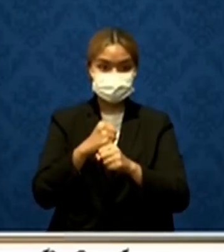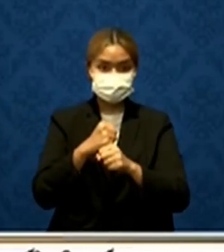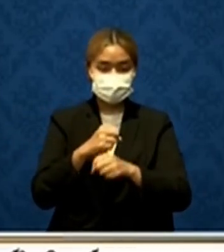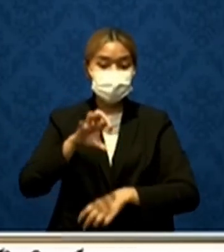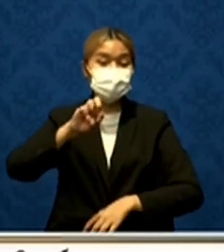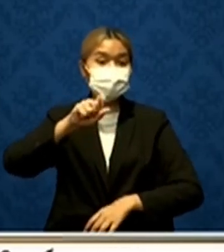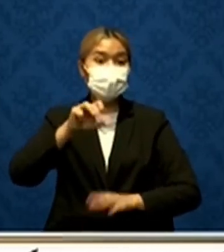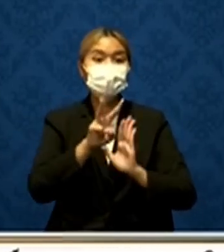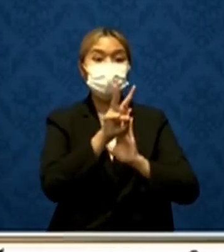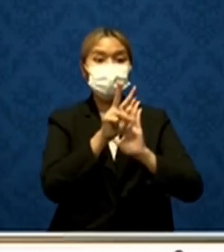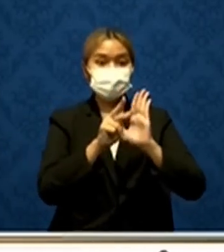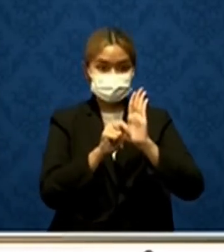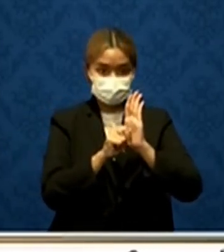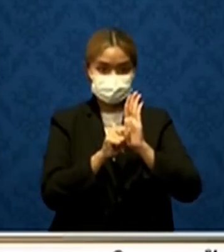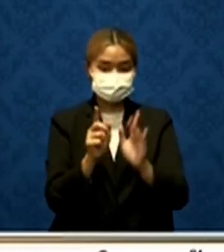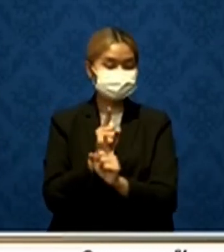เสร็จ